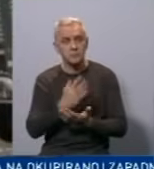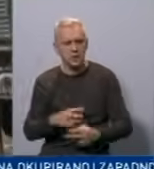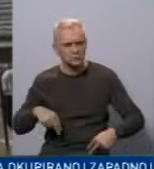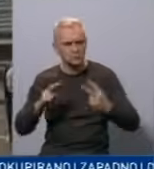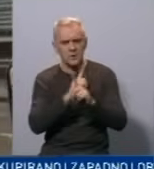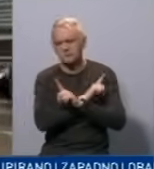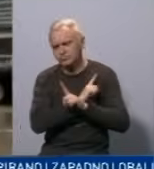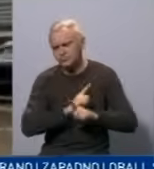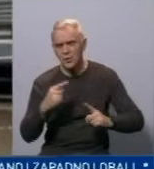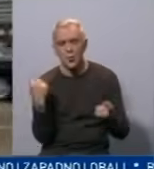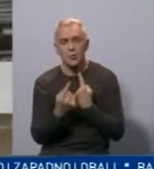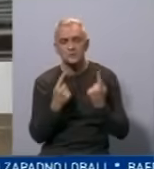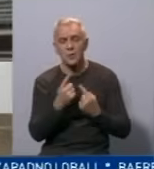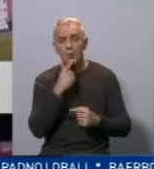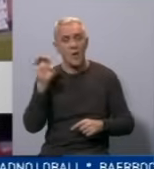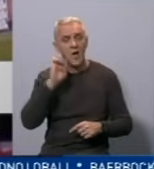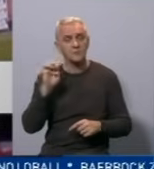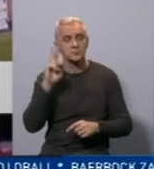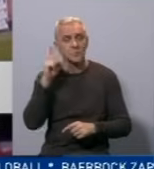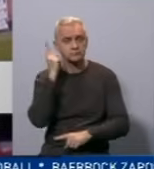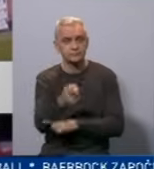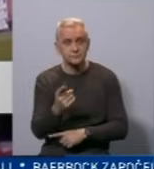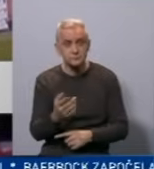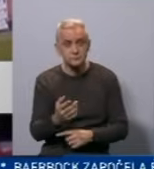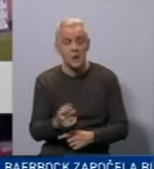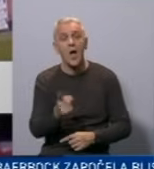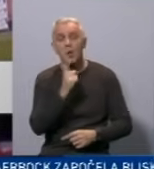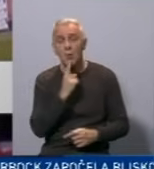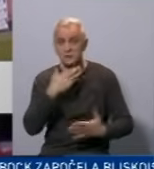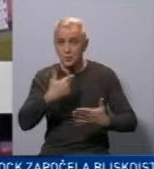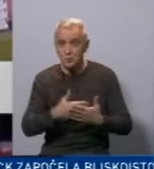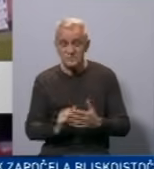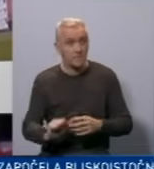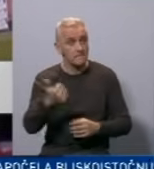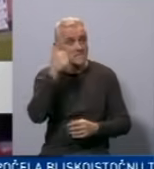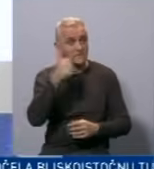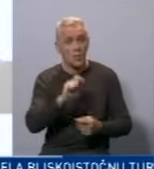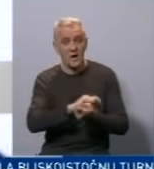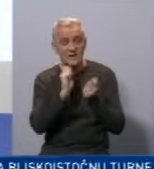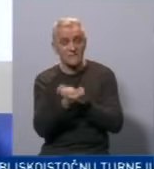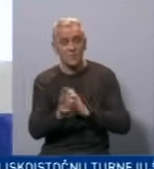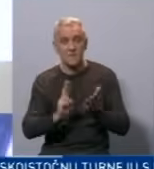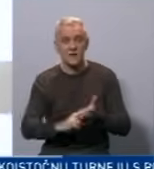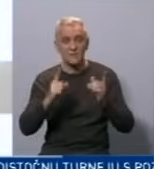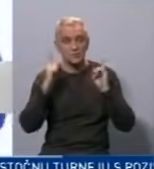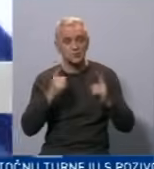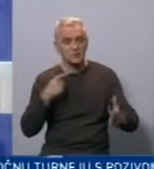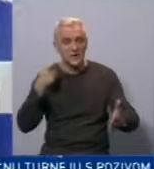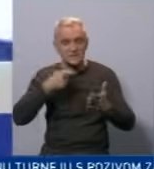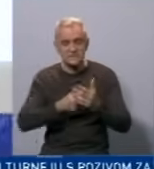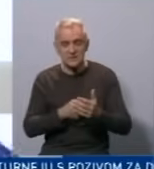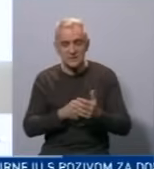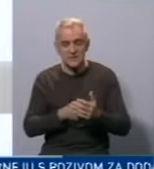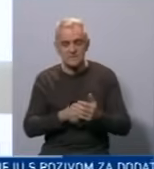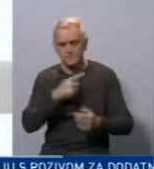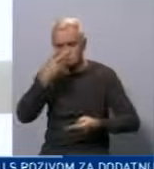nizom uslova koje ju je Evropska unija postavila, a koji su se odnosili u prvom redu na reformu pravosuđa sa ciljem